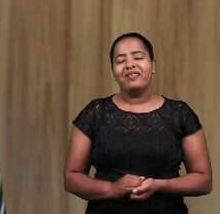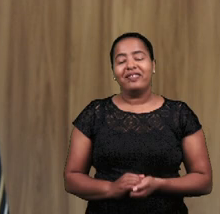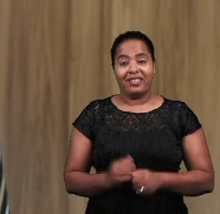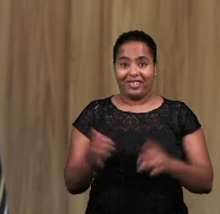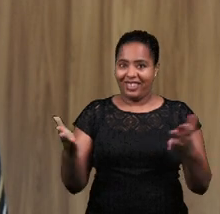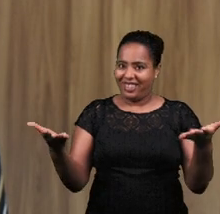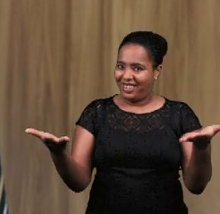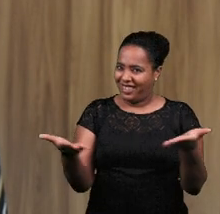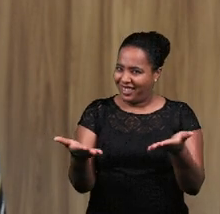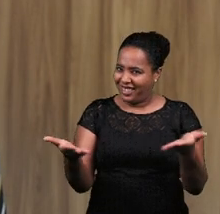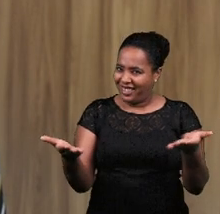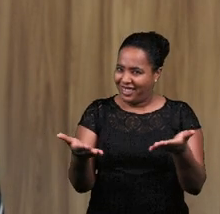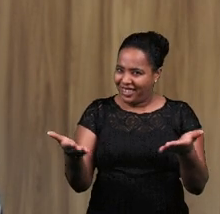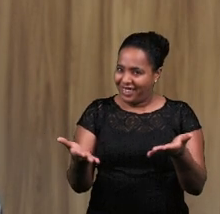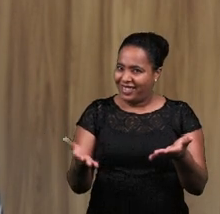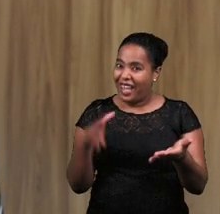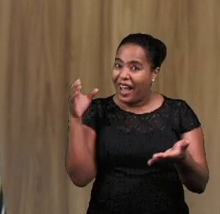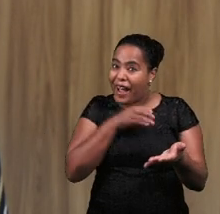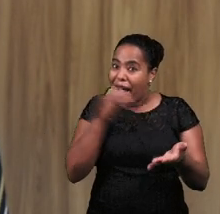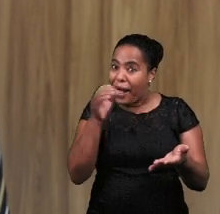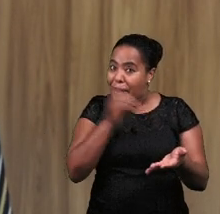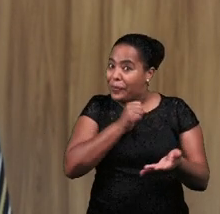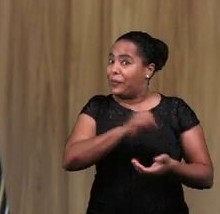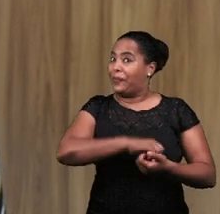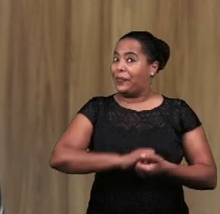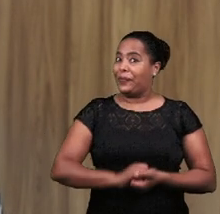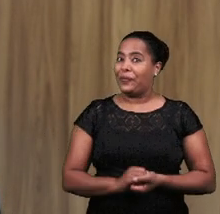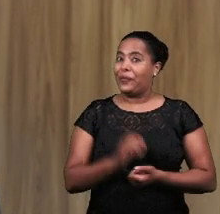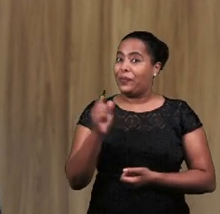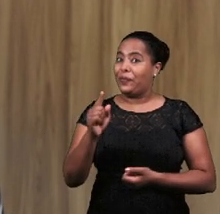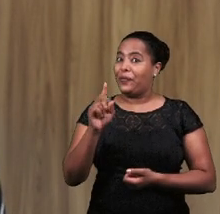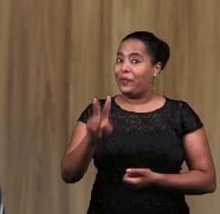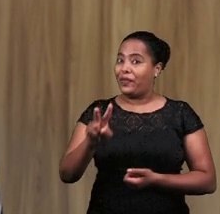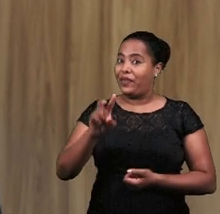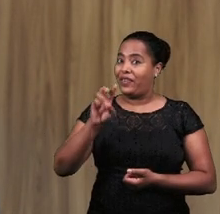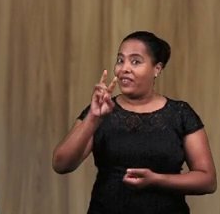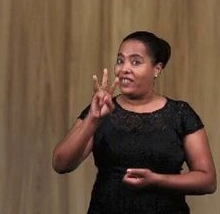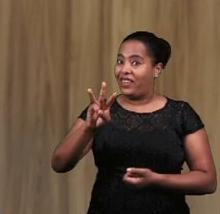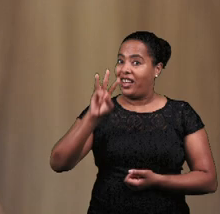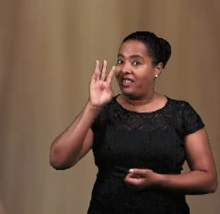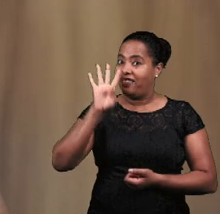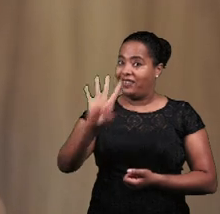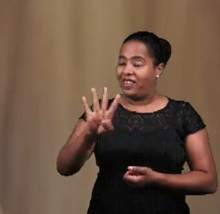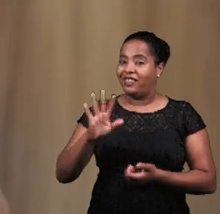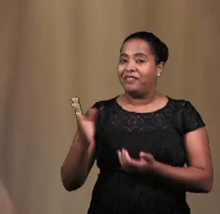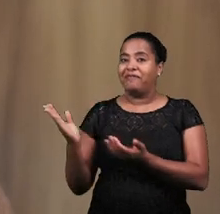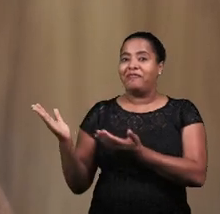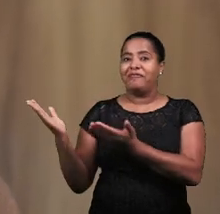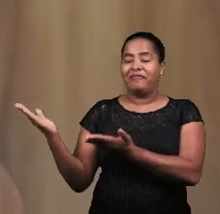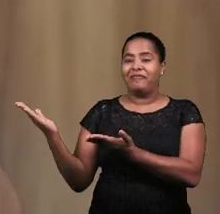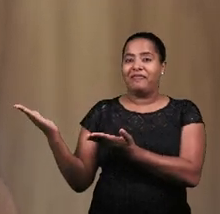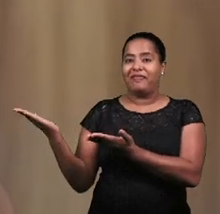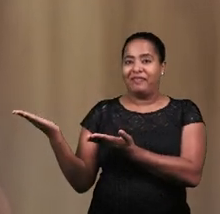Maintenant, nous allons accélérer. 1, 2, 3, 4. 4.